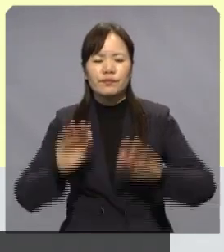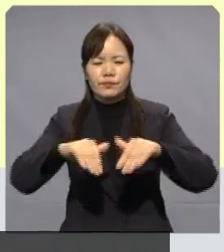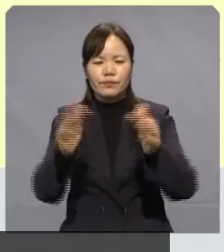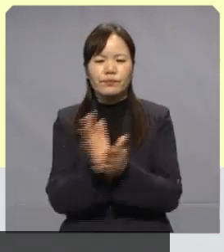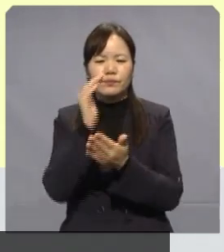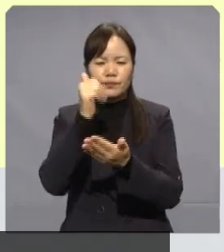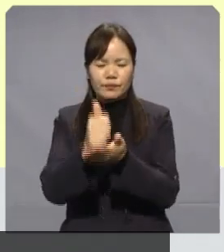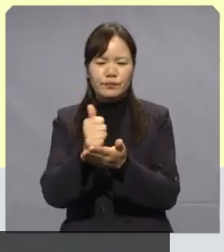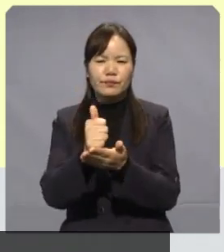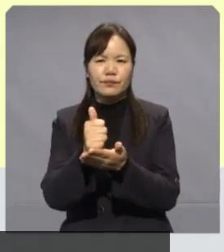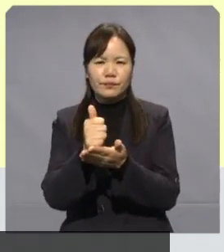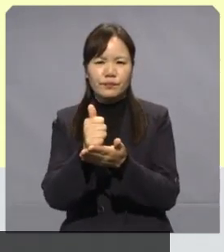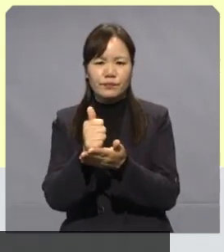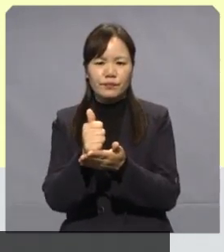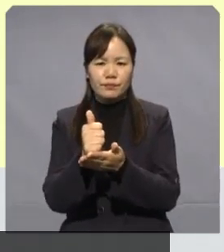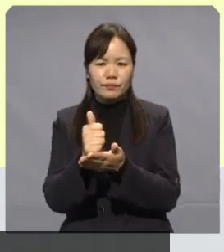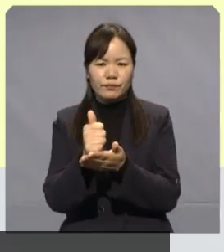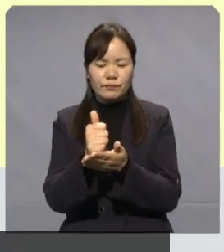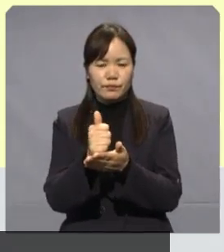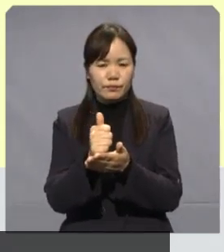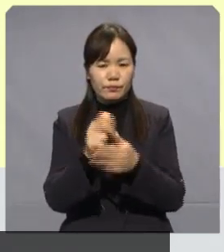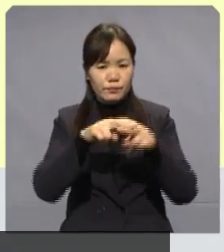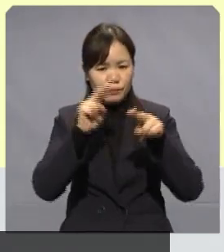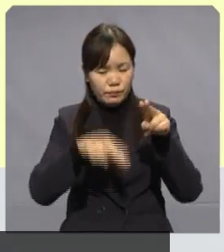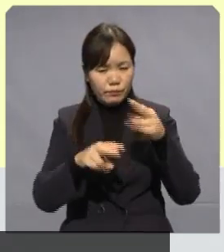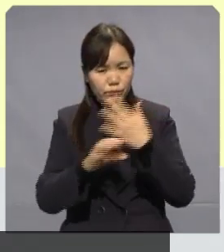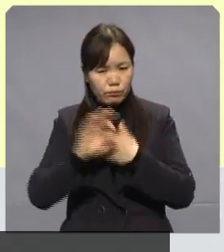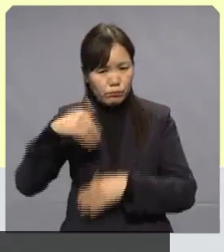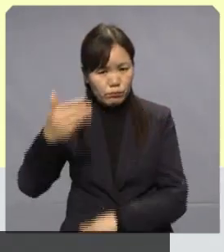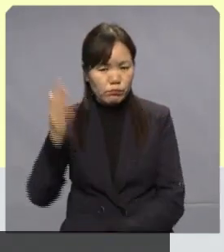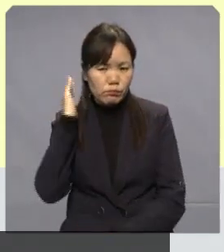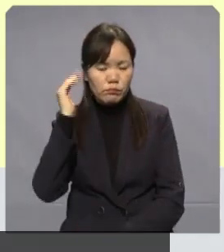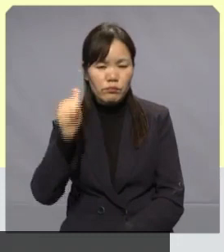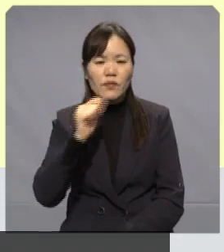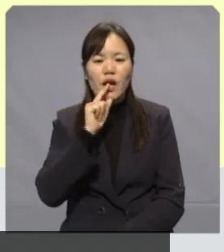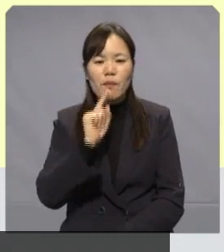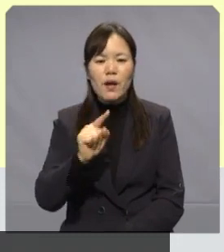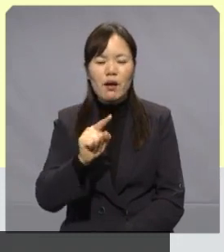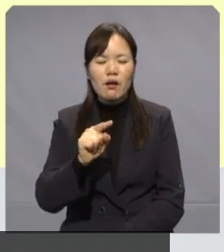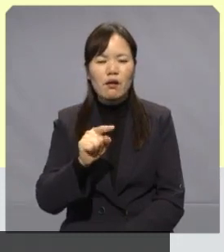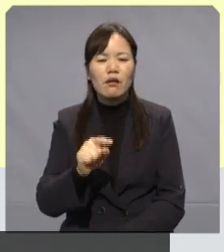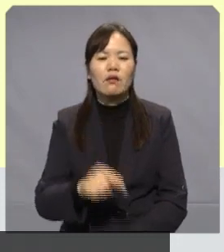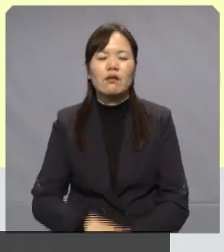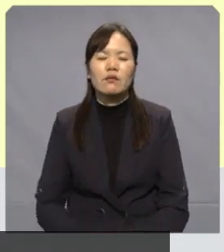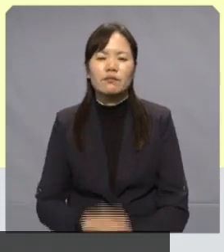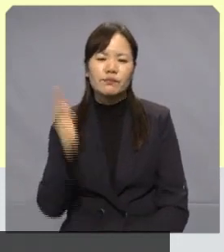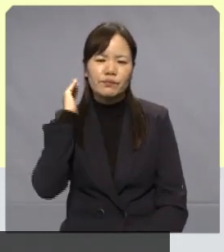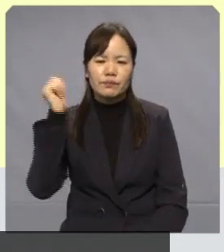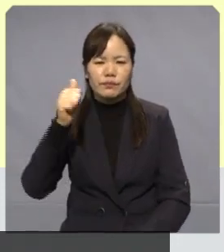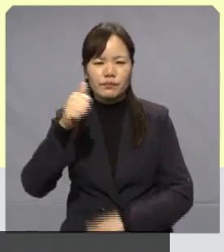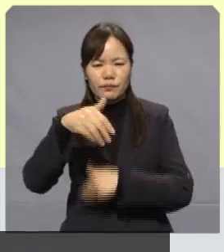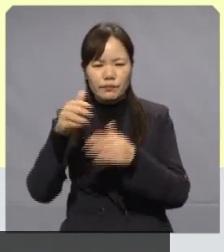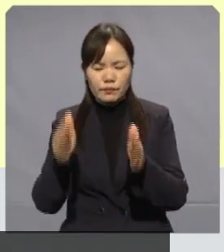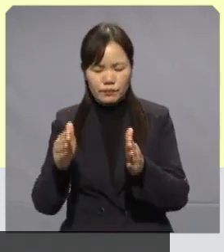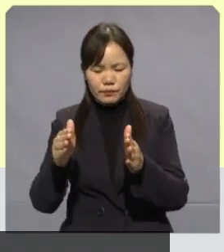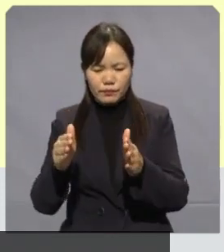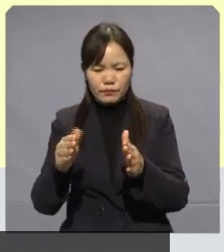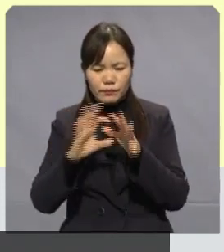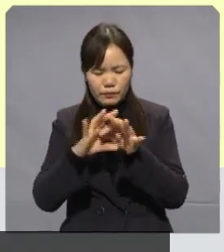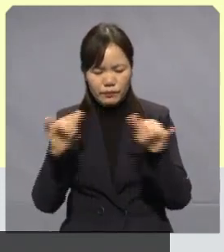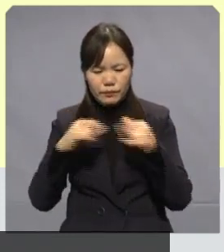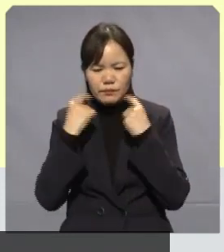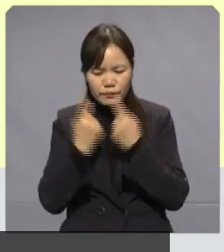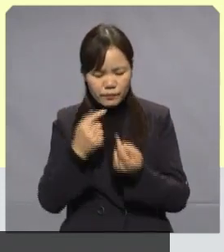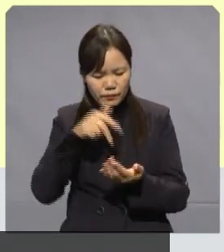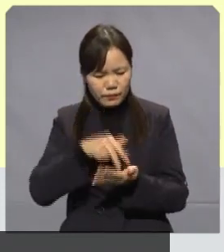장관이 무너지면 내려놓으면 다음은 대통령이다 이렇게 얘기한 것이 물론 뭐 대통령실 관계자의 개인적인